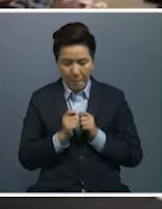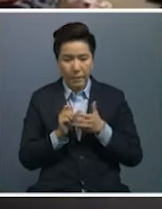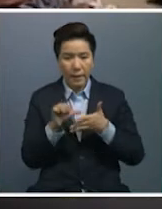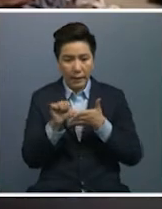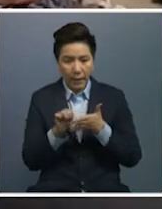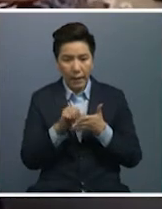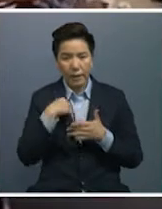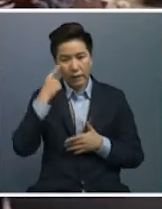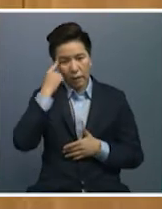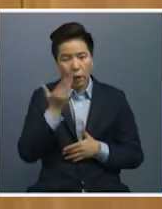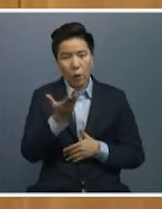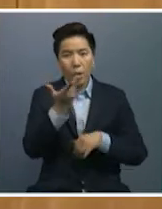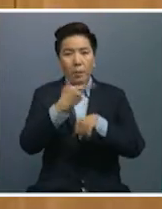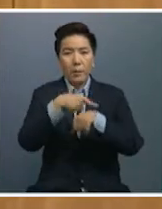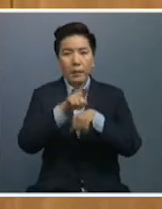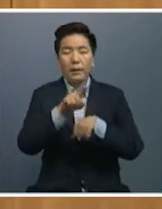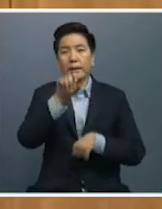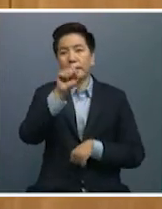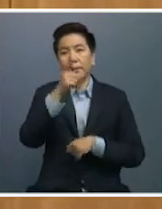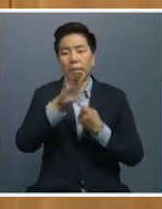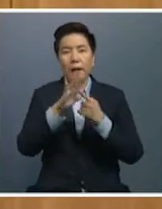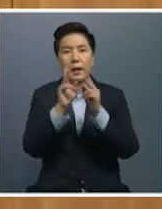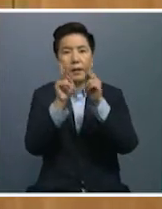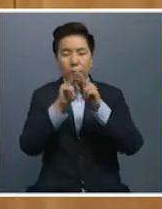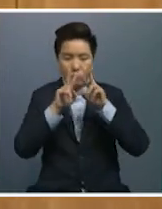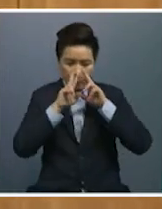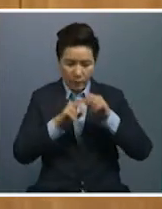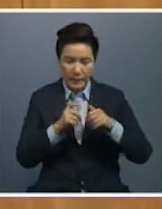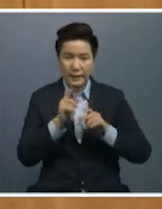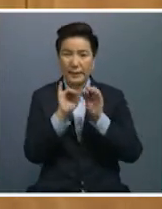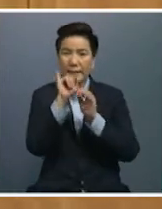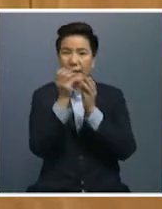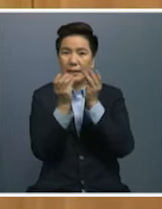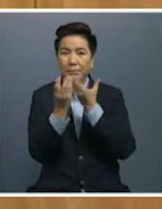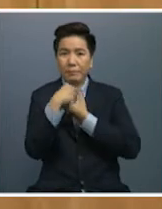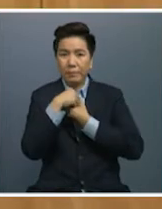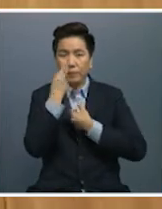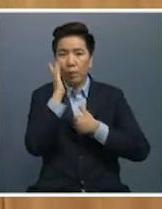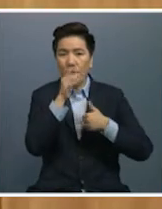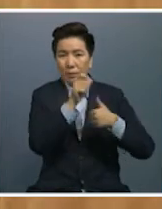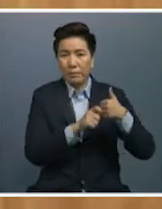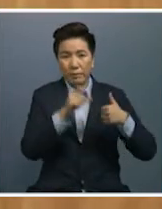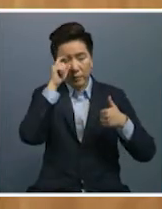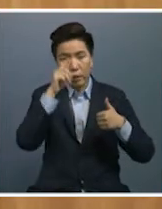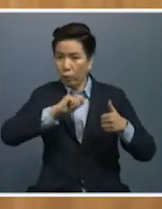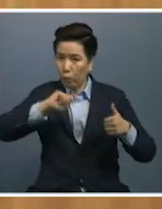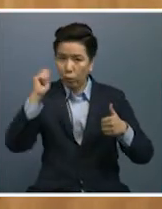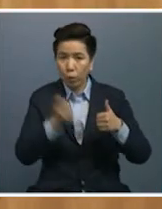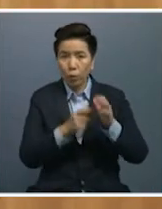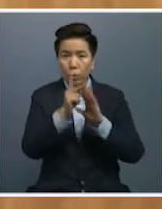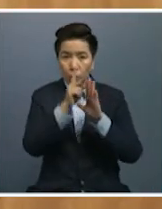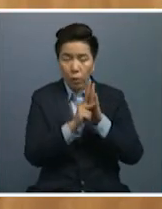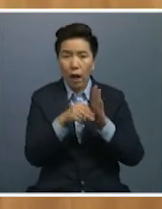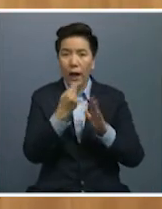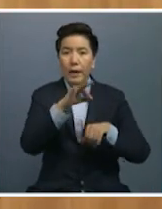แก้ไขพร้อมขอให้ประธานสภาผู้แทนราษฎรตั้งคณะกรรมการสอบจริยธรรมในเรื่องกล่าวและให้ลงโทษไม่ว่าจะเป็นทางวินัย